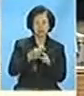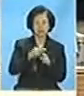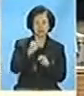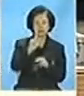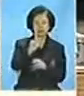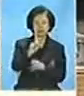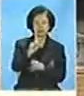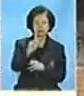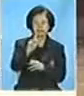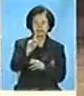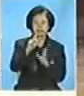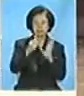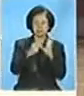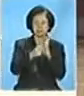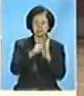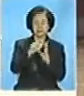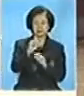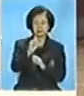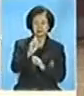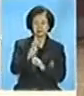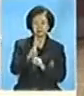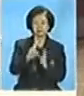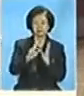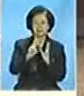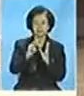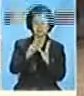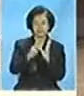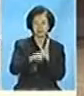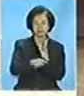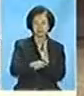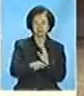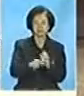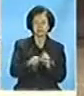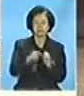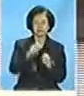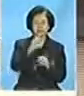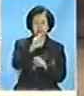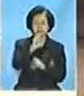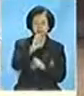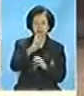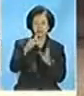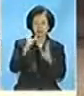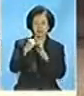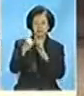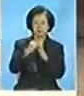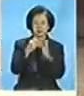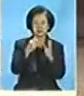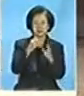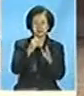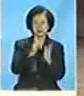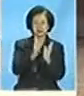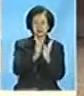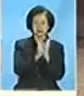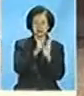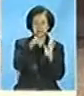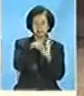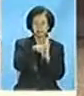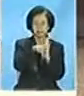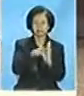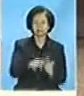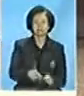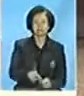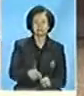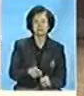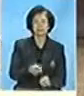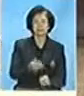แก้วสมาชิกวุฒิสภาจังหวัดกำแพงเพชรผมขออนุญาต